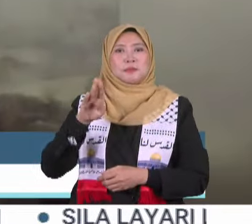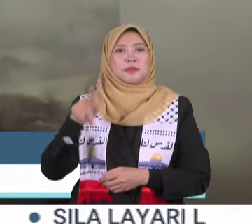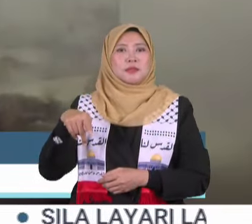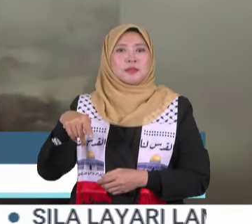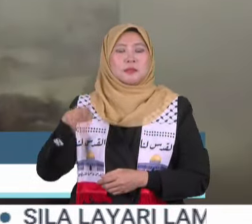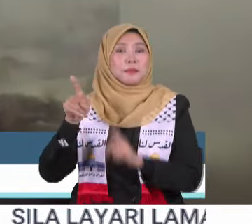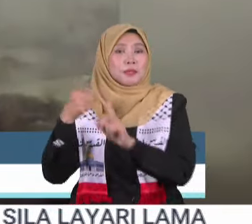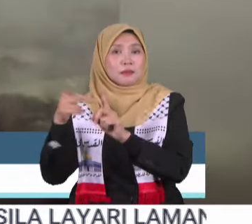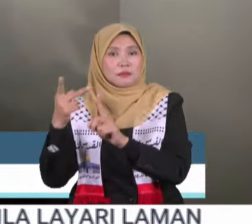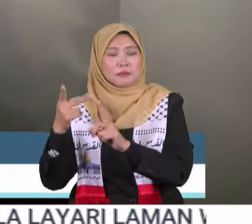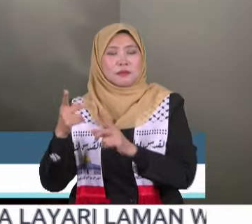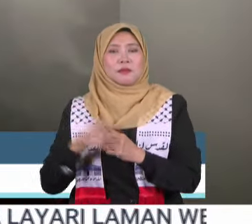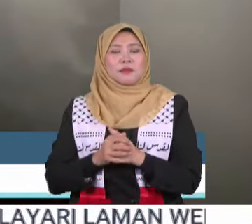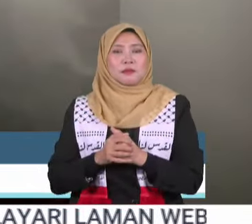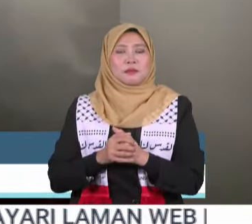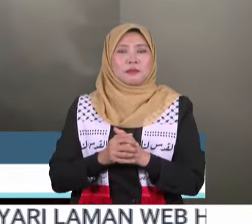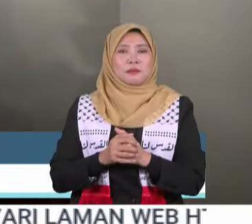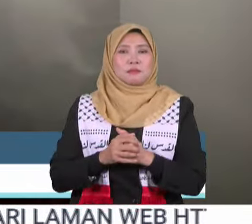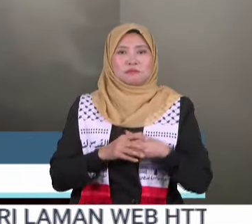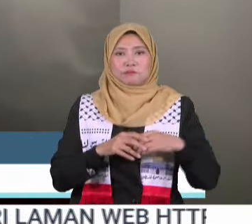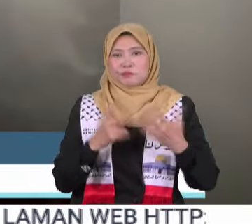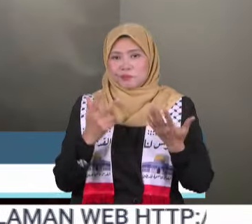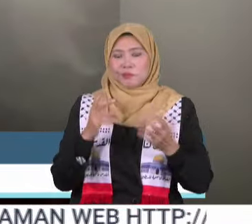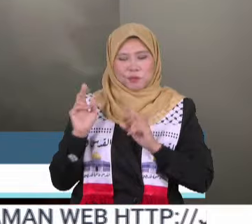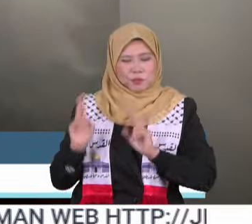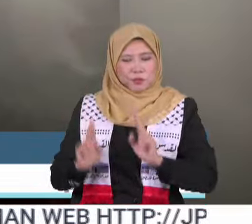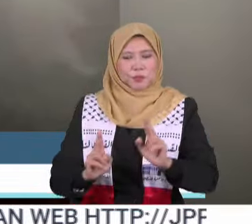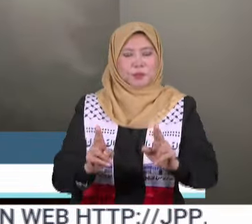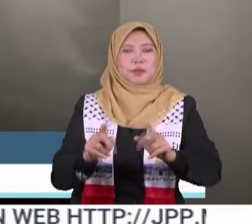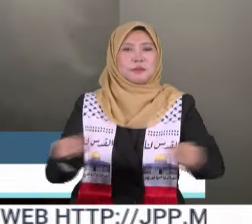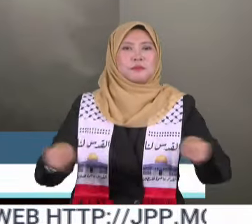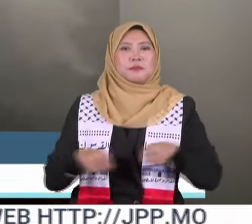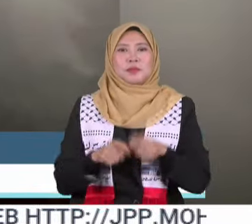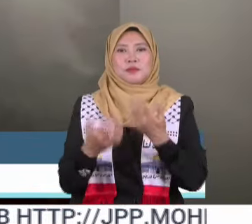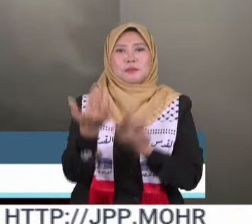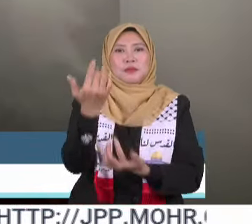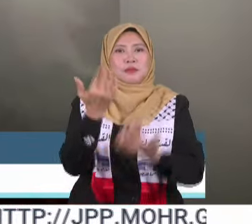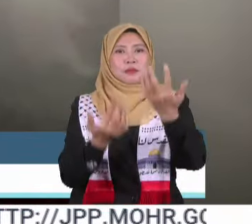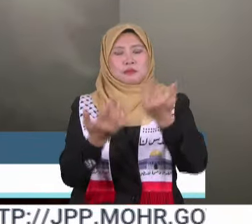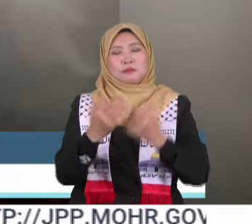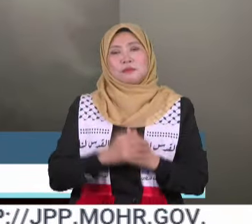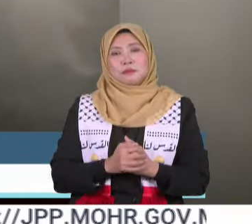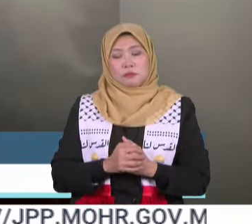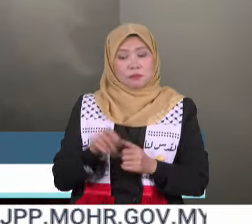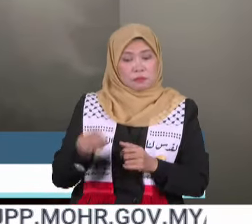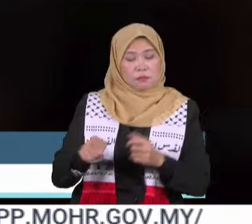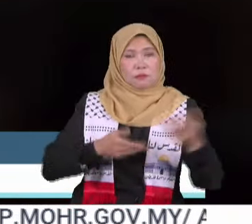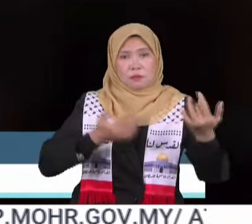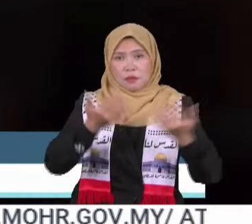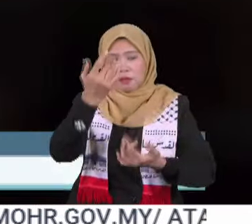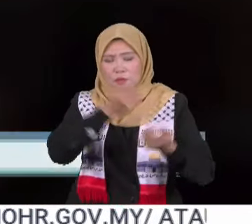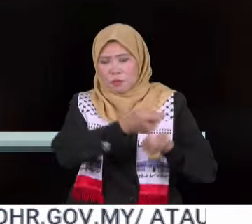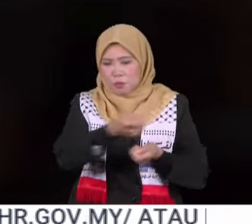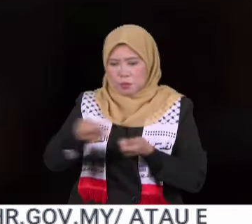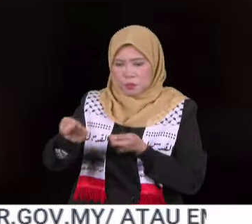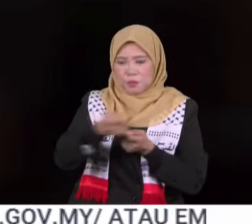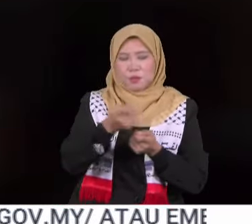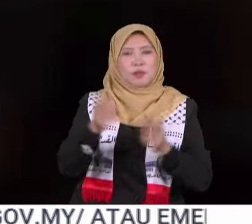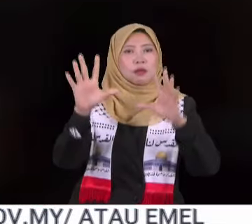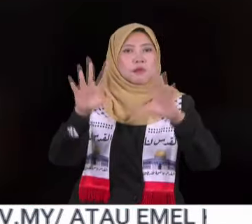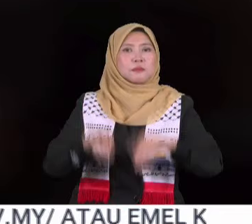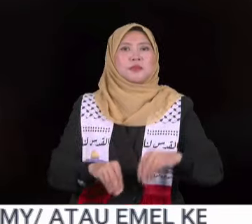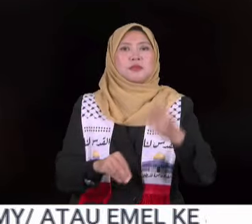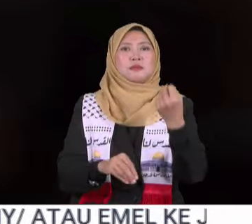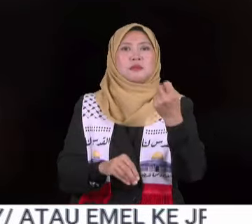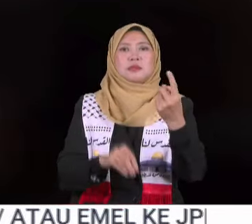Nibong Tebal, Sungai Bakap dan Bandar Perda telah bergegas ke lokasi kebakaran. Kebakaran berjaya dikawal lebih kurang